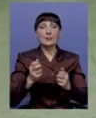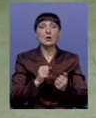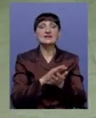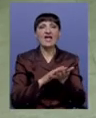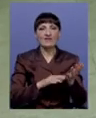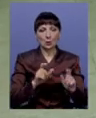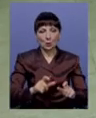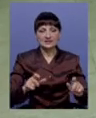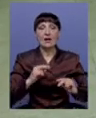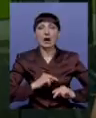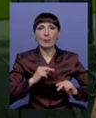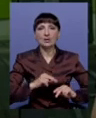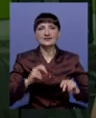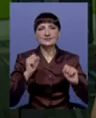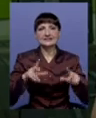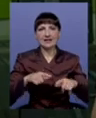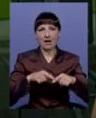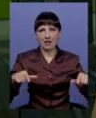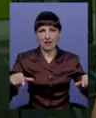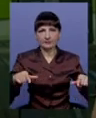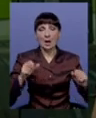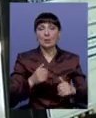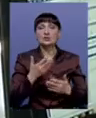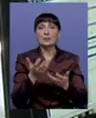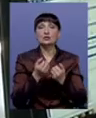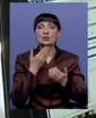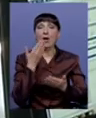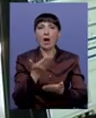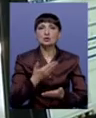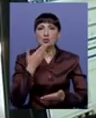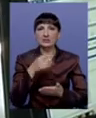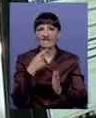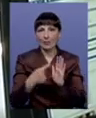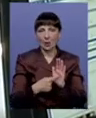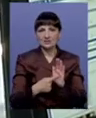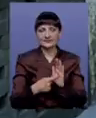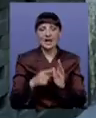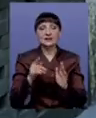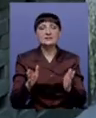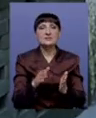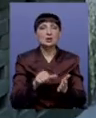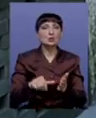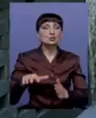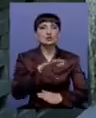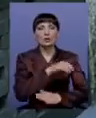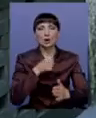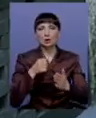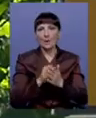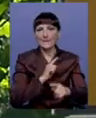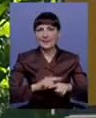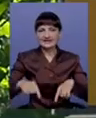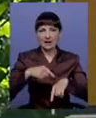заявлений граждан работает ресепшн. Тут же можно получить консультацию. Отдельно от фронт-офисов на микроучастках для оперативного